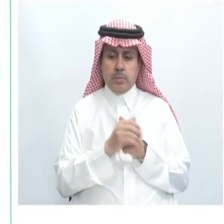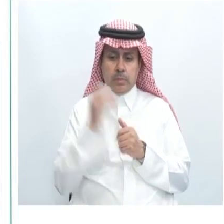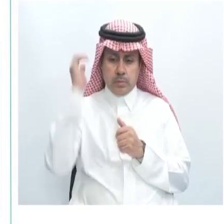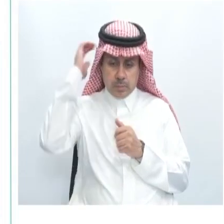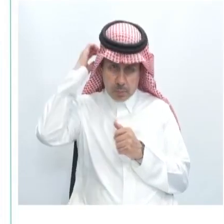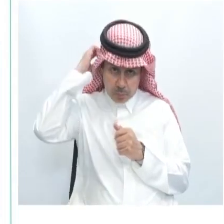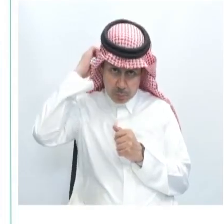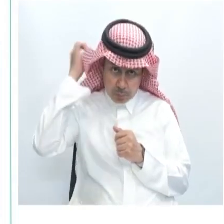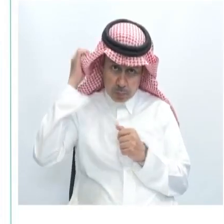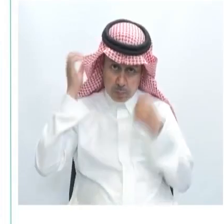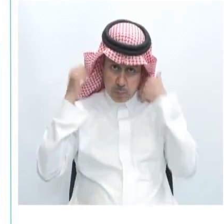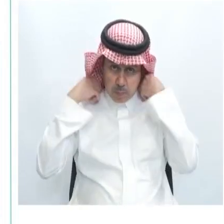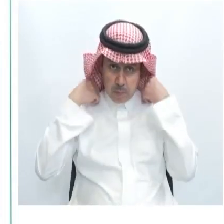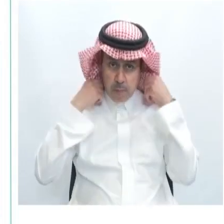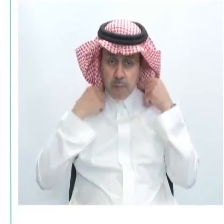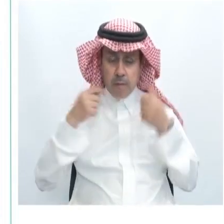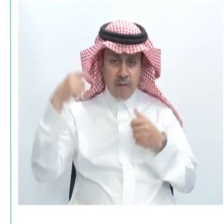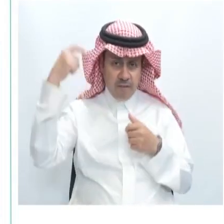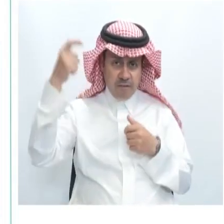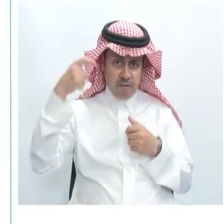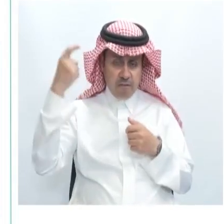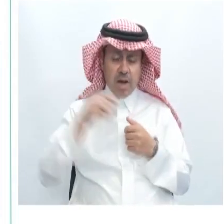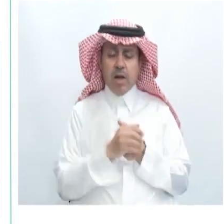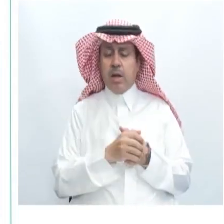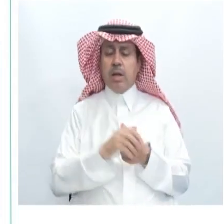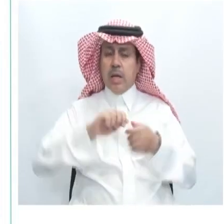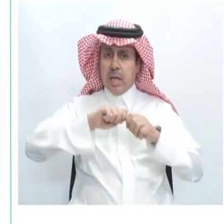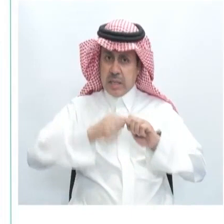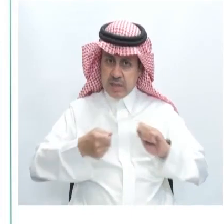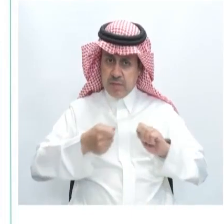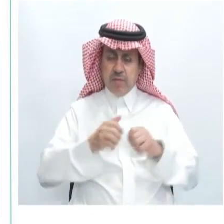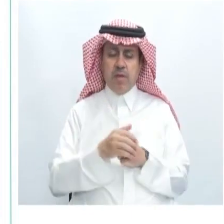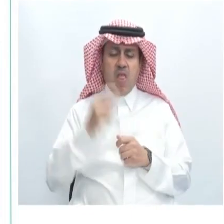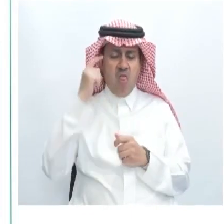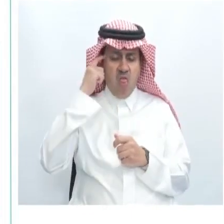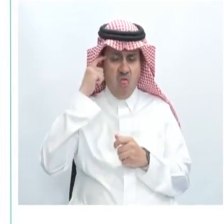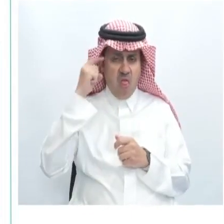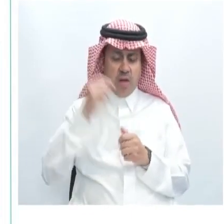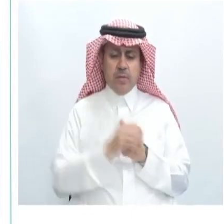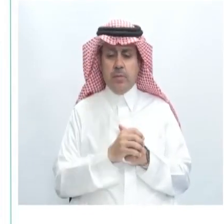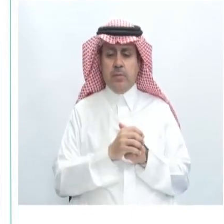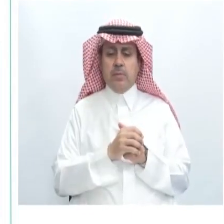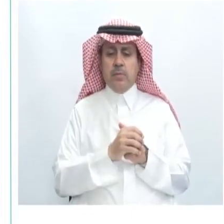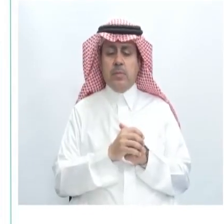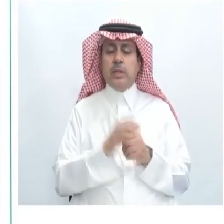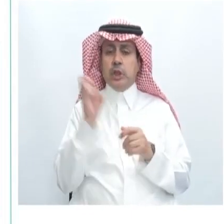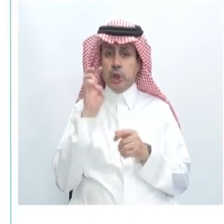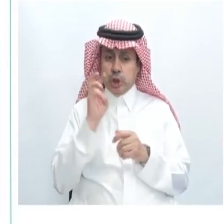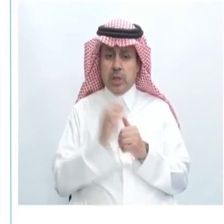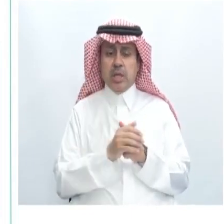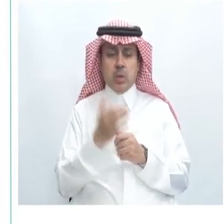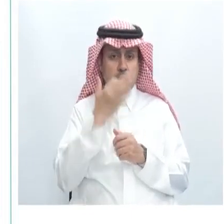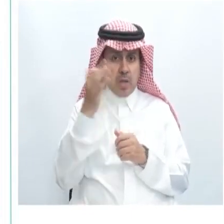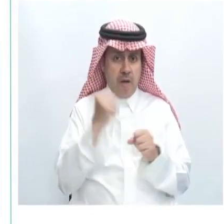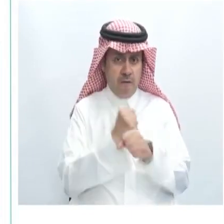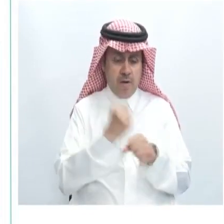واستخدمنا العصف الذهني ونكتب الاشياء التي يساعد فيها التسويق الشركه على فعلها او يسهل